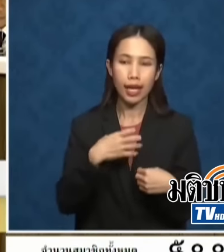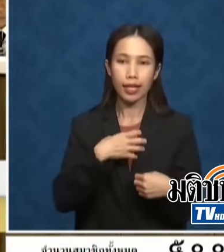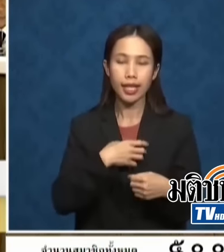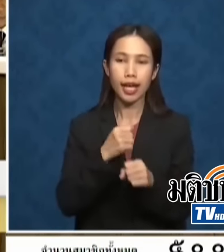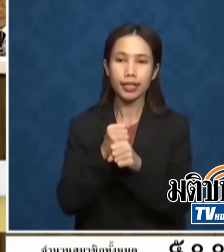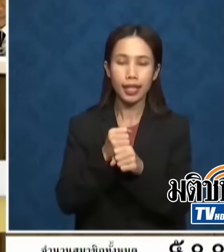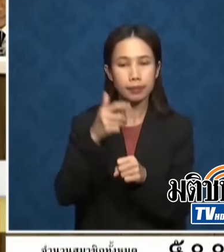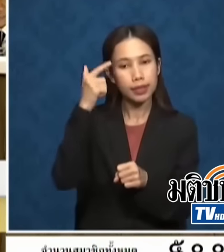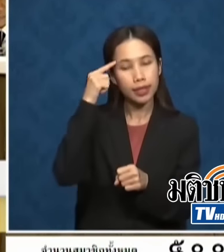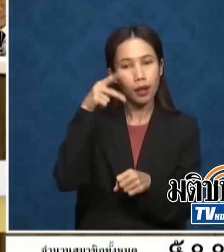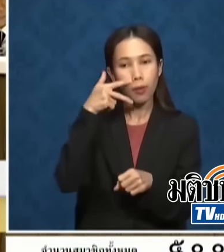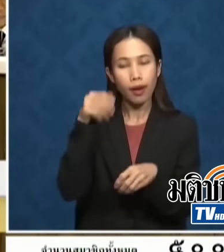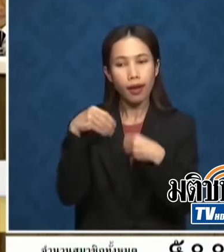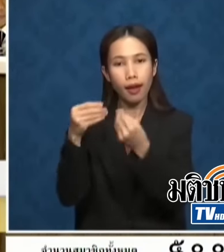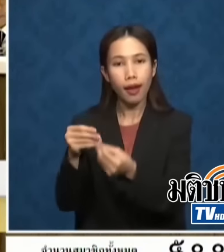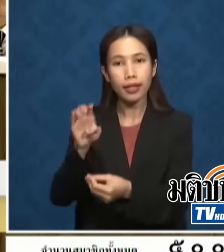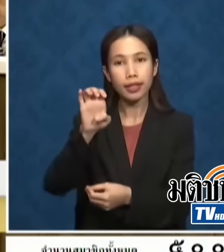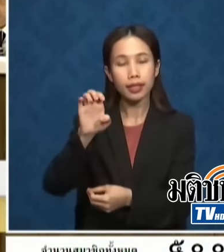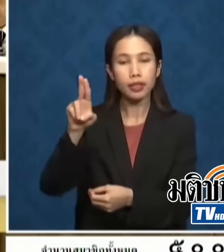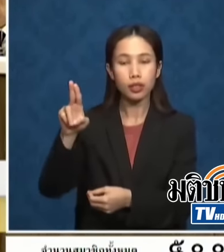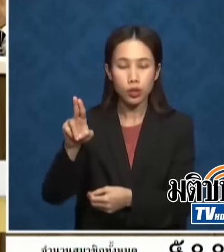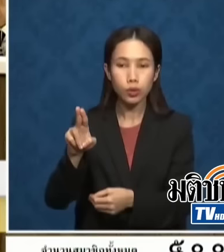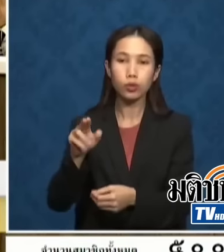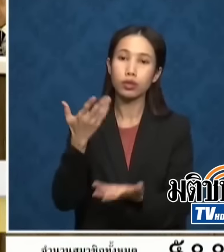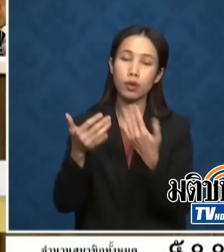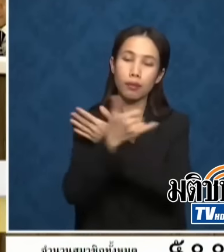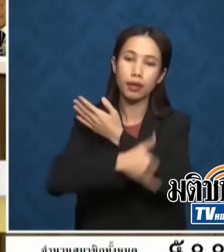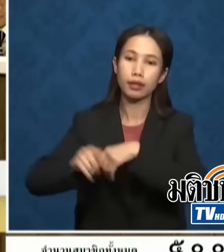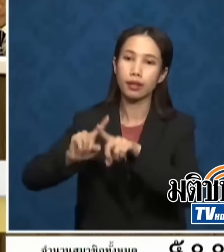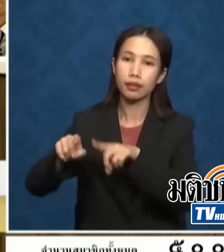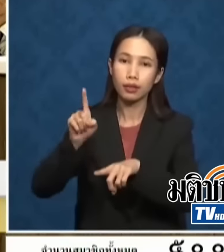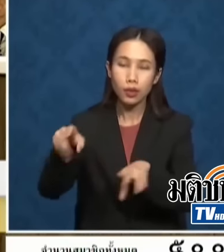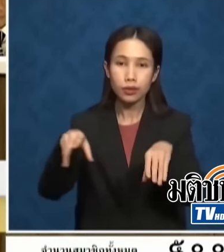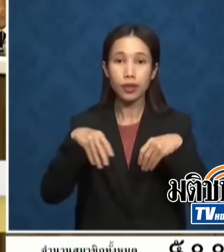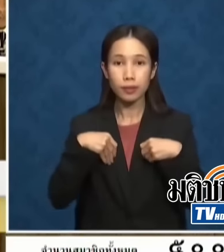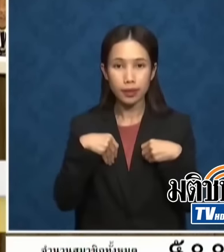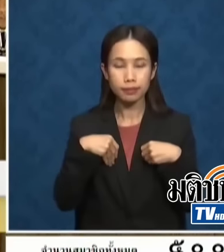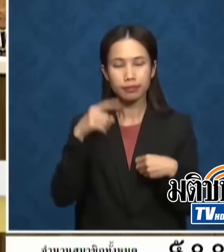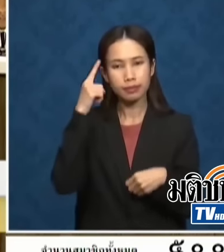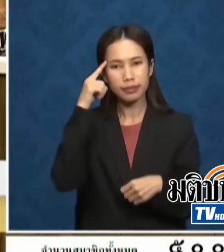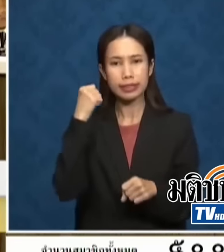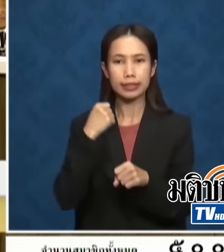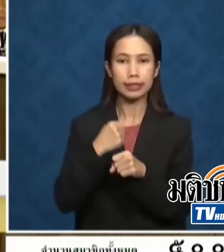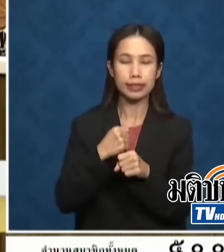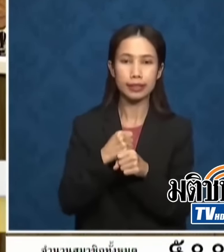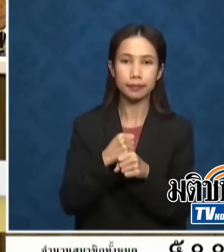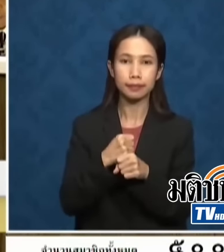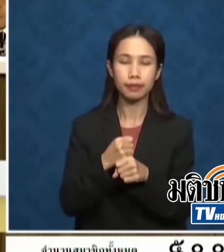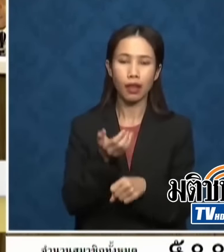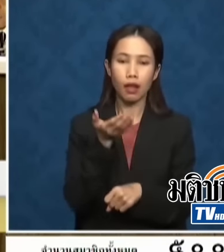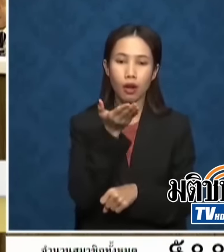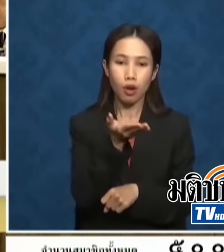หวังว่าจะได้รับการยอมรับจากนานาประเทศมากขึ้นก็ทำเกินไปกว่าที่เขา